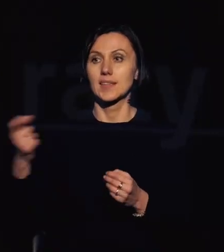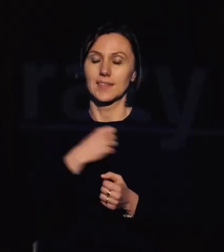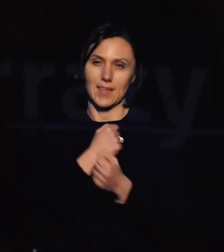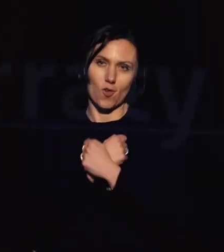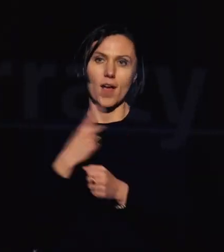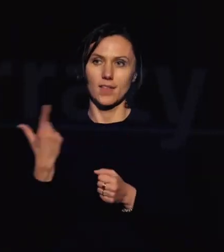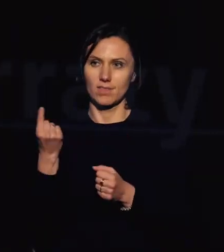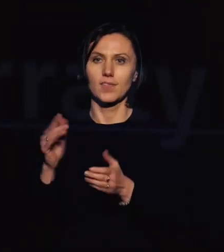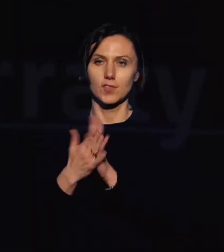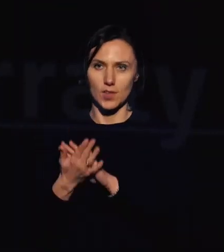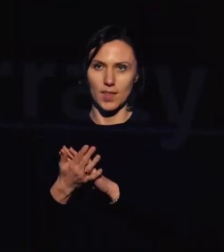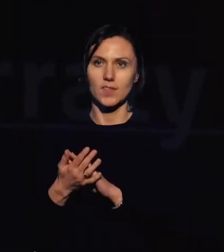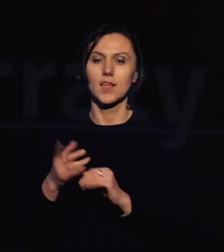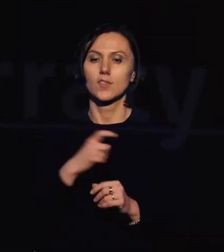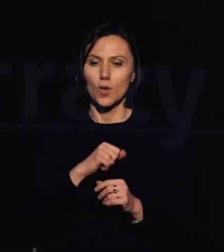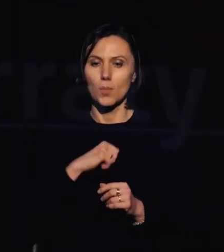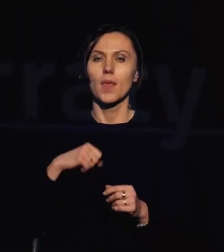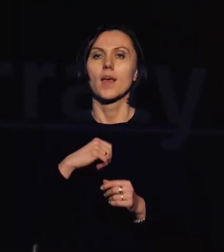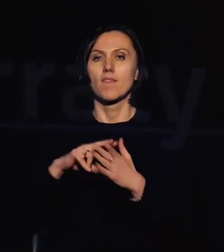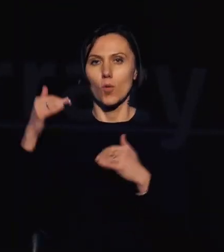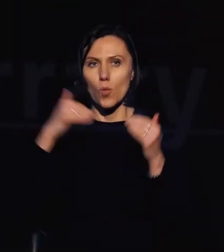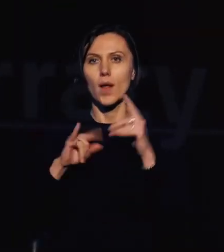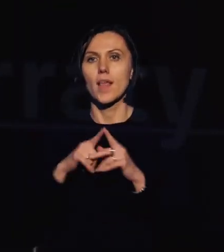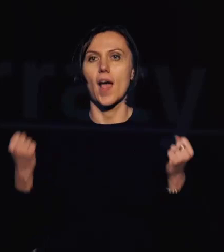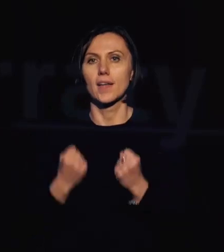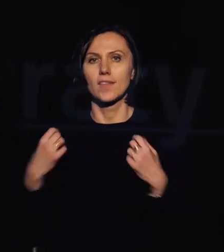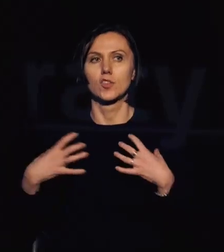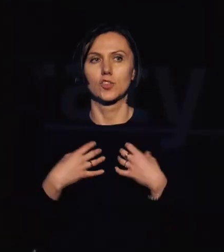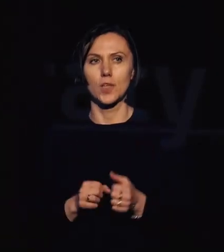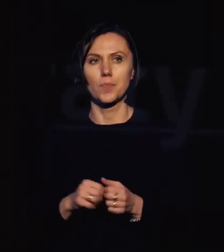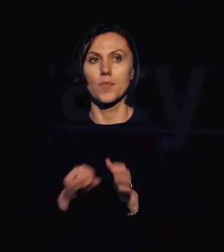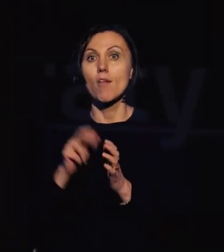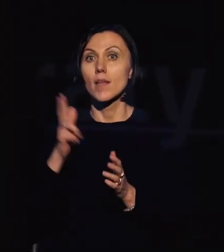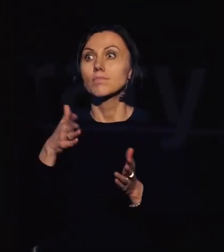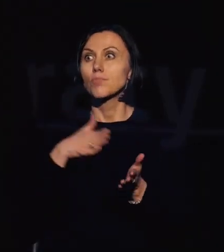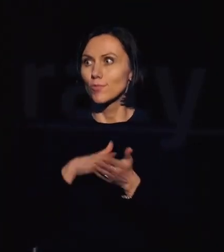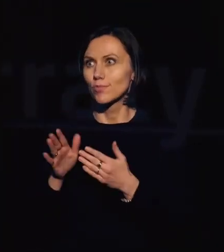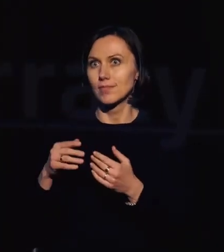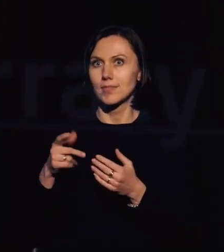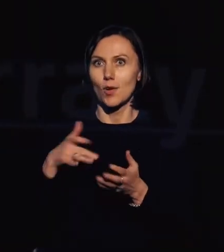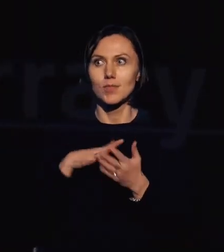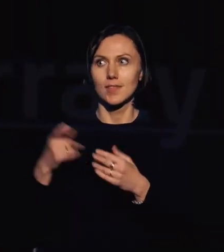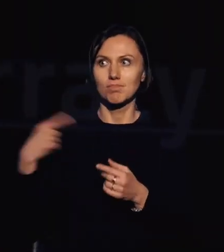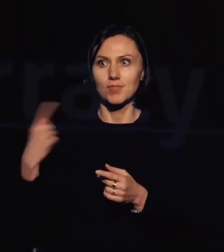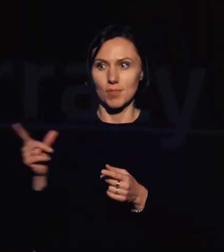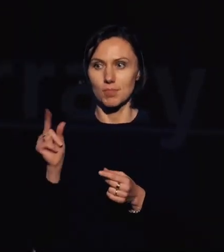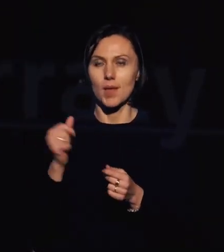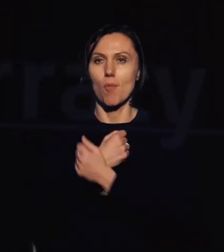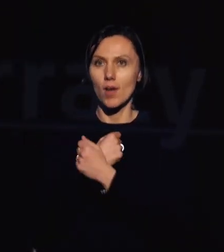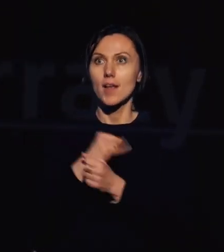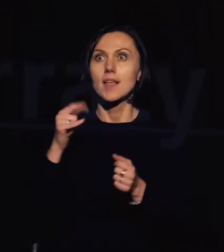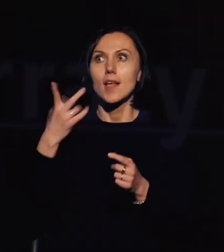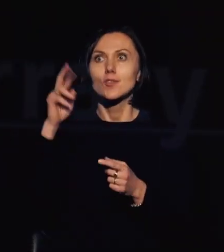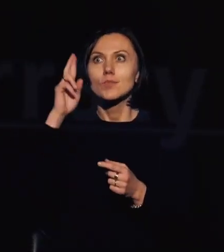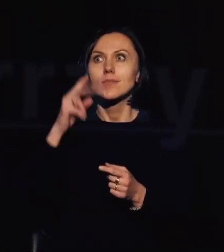sobie, górach i aktywnym życiu. Odkąd poczuli do siebie miętę i połknęli górskiego bakcyla